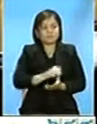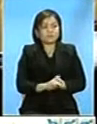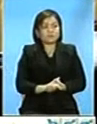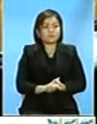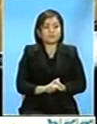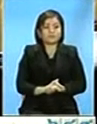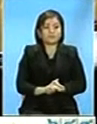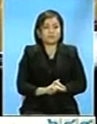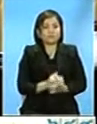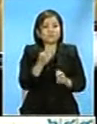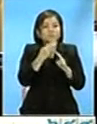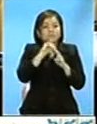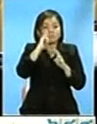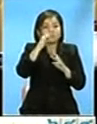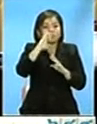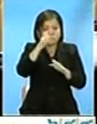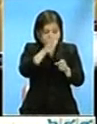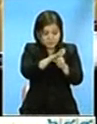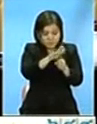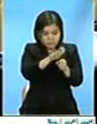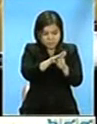ท่านจิรยุฮะผมว่าพอสมควรแล้ว